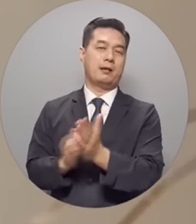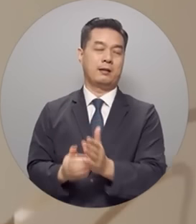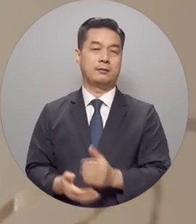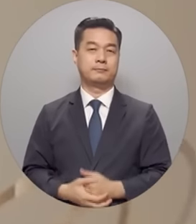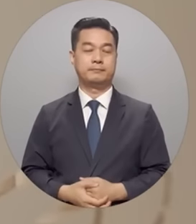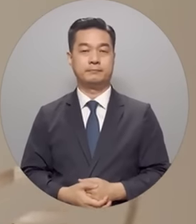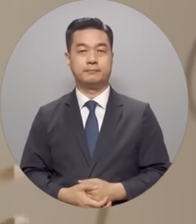공유입니다